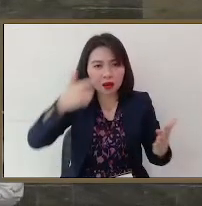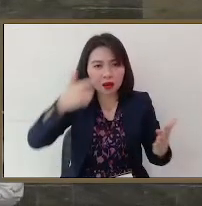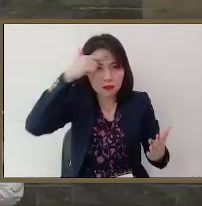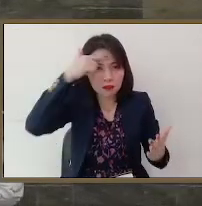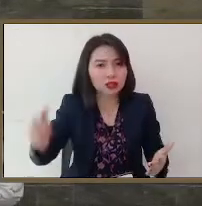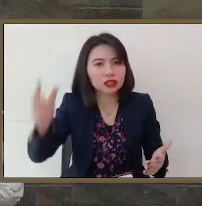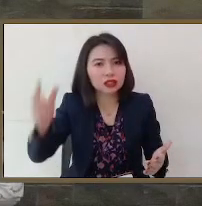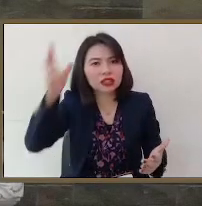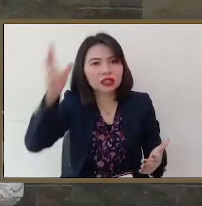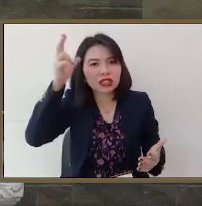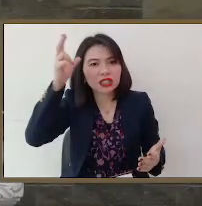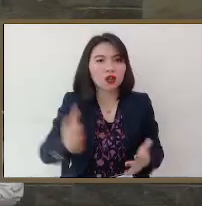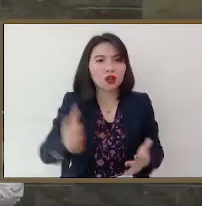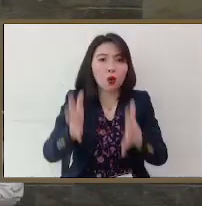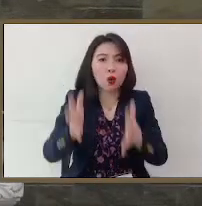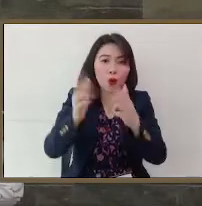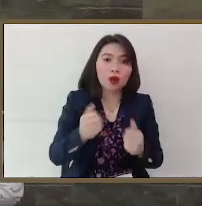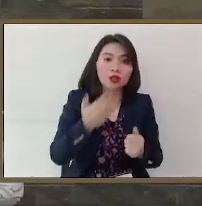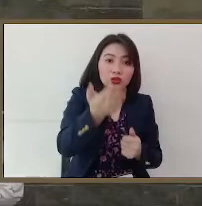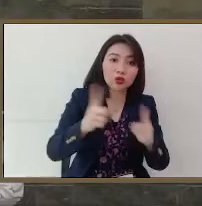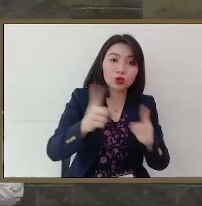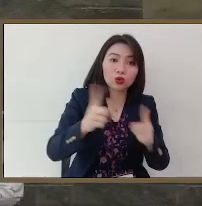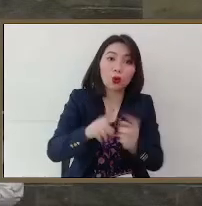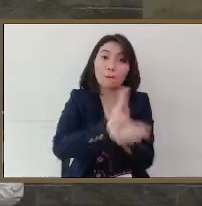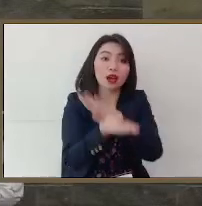see where he wants you to be.